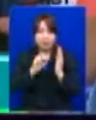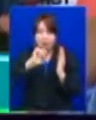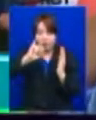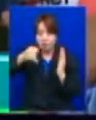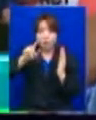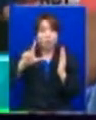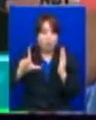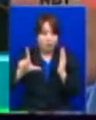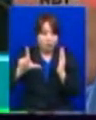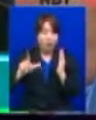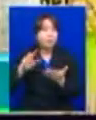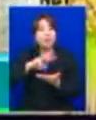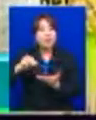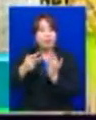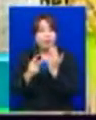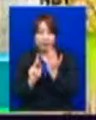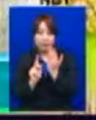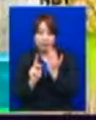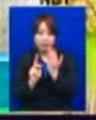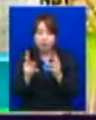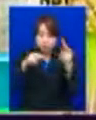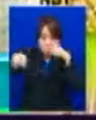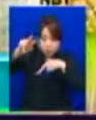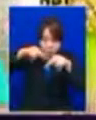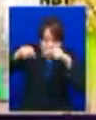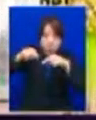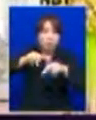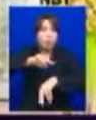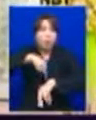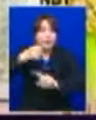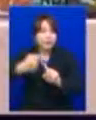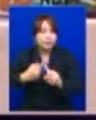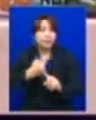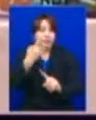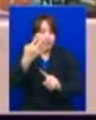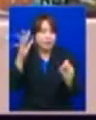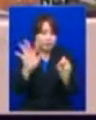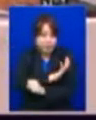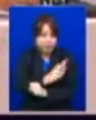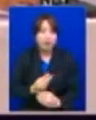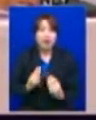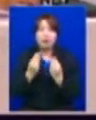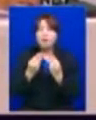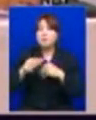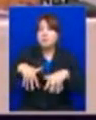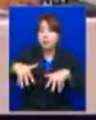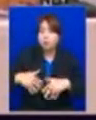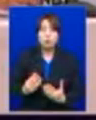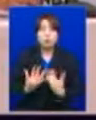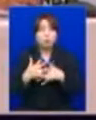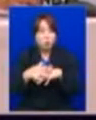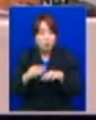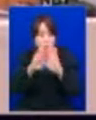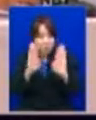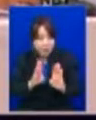ระบังและมหาวิทยาลัยขอนแก่นได้สำรวจและลงพื้นที่เป็นเวลา4เดือนเต็มเพื่อให้ประชาชนมีส่วนร่วมในการออกแบบพัฒ